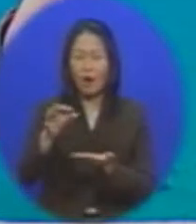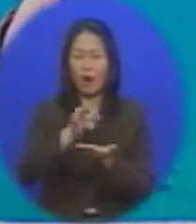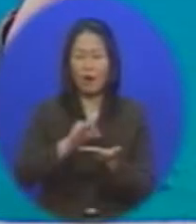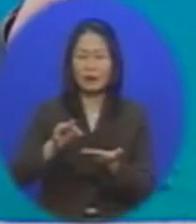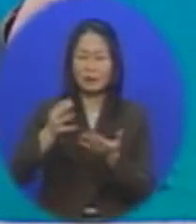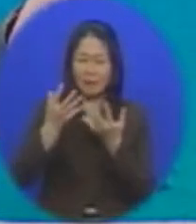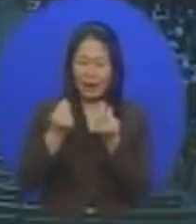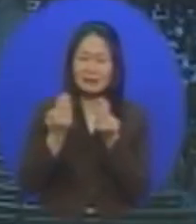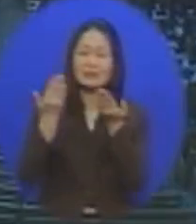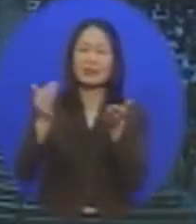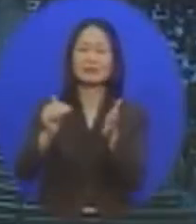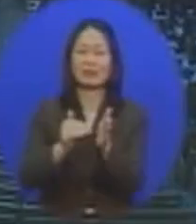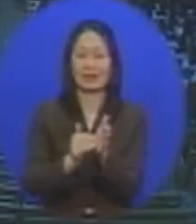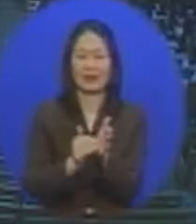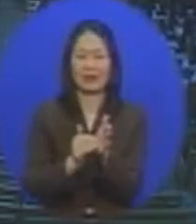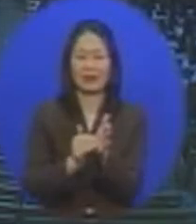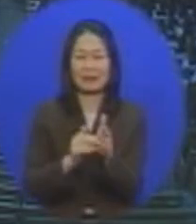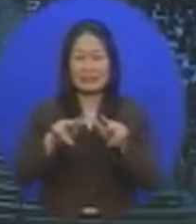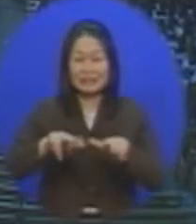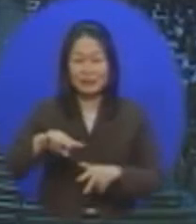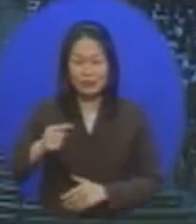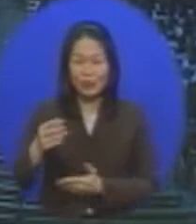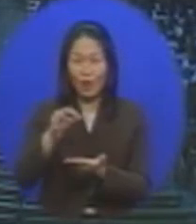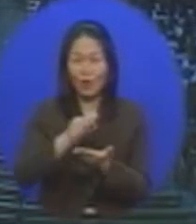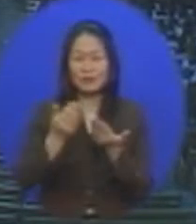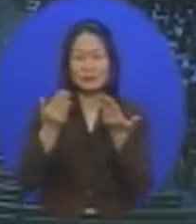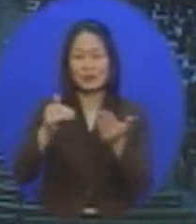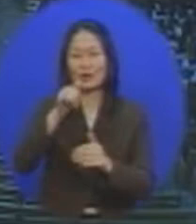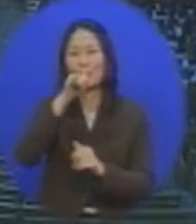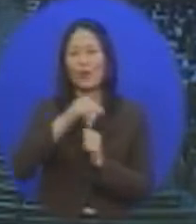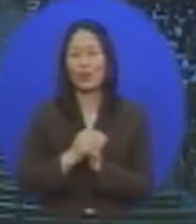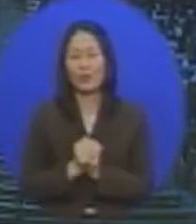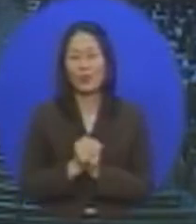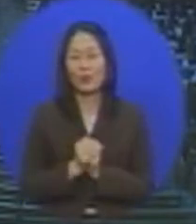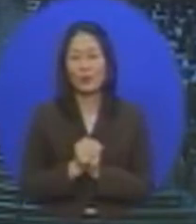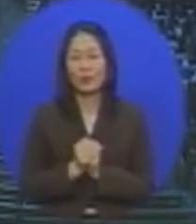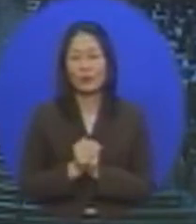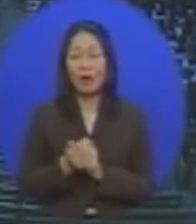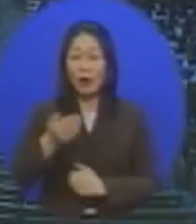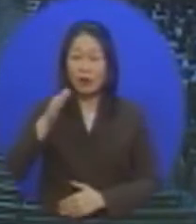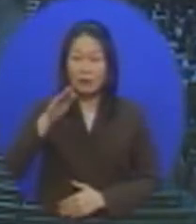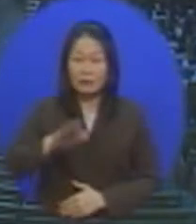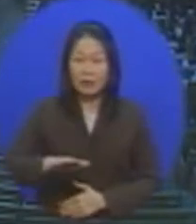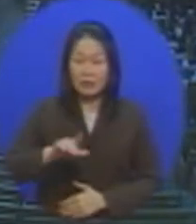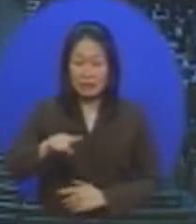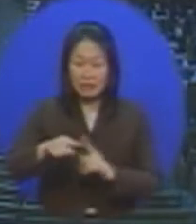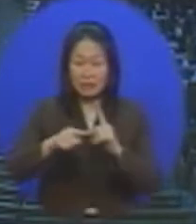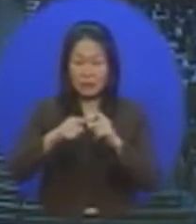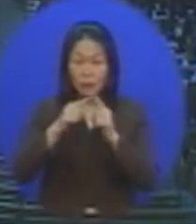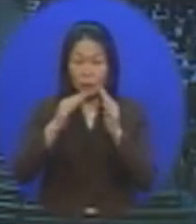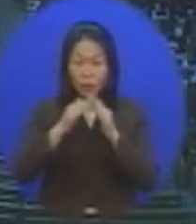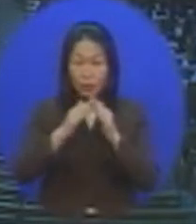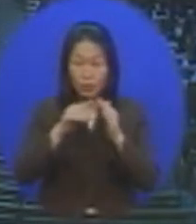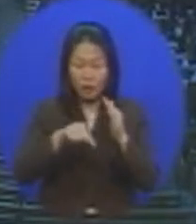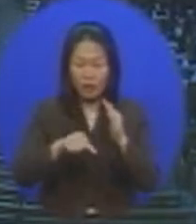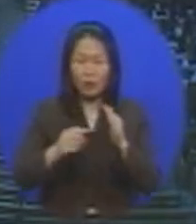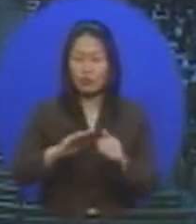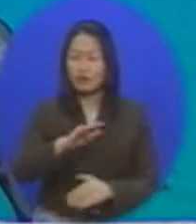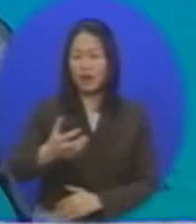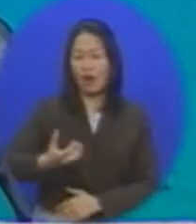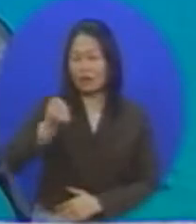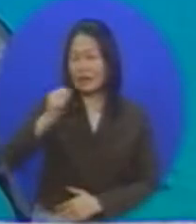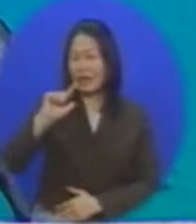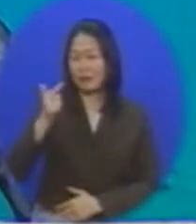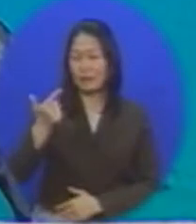했습니다 또 지금도 엉금 하고 계시고 그러나 이 예배당은 우리 것이 아니에요